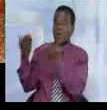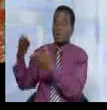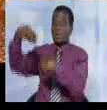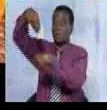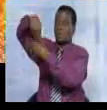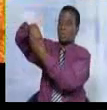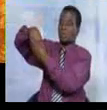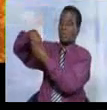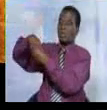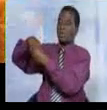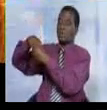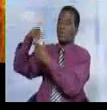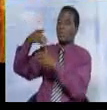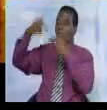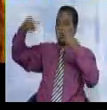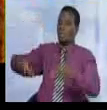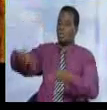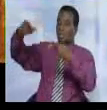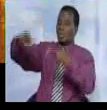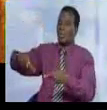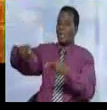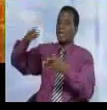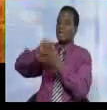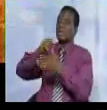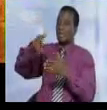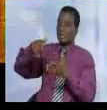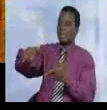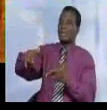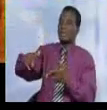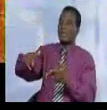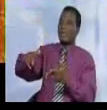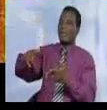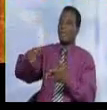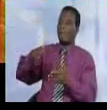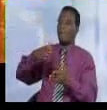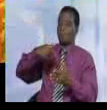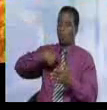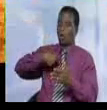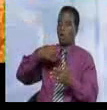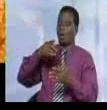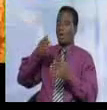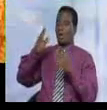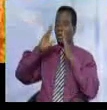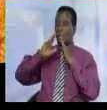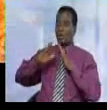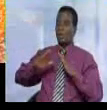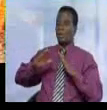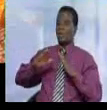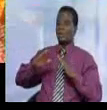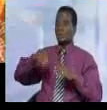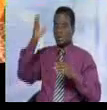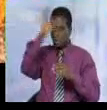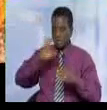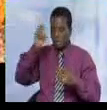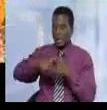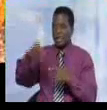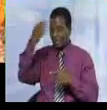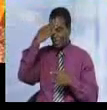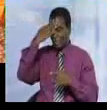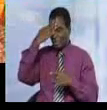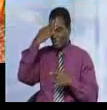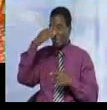dans le présent. C'est ça. Moi, ma passion, c'est de chercher à savoir ce qu'il